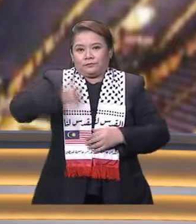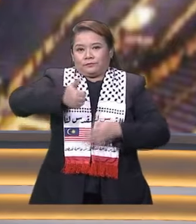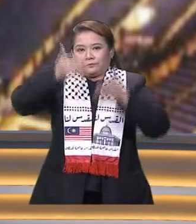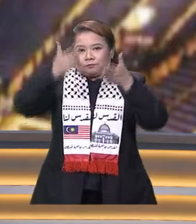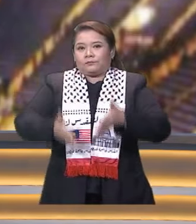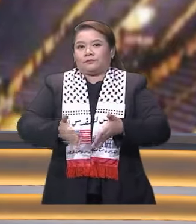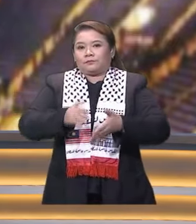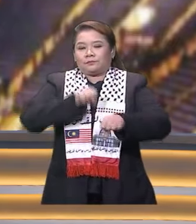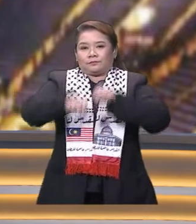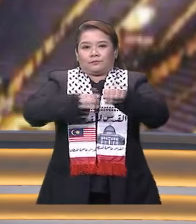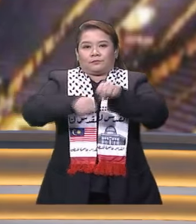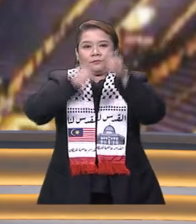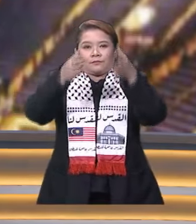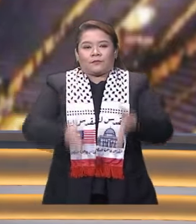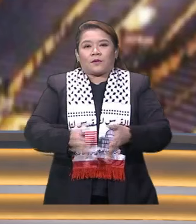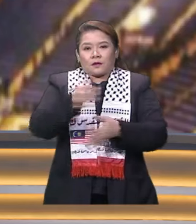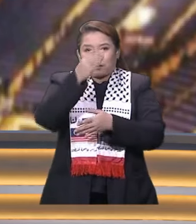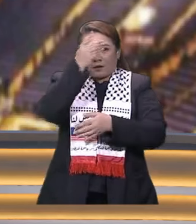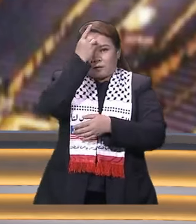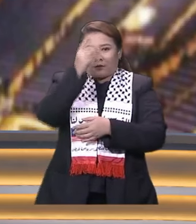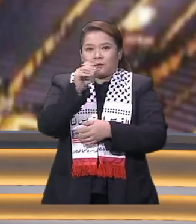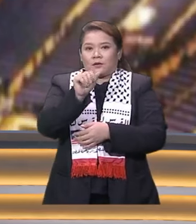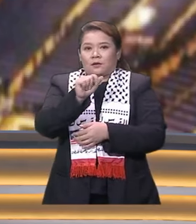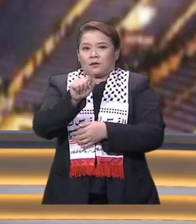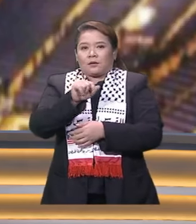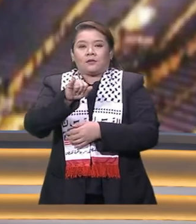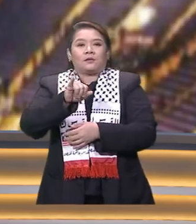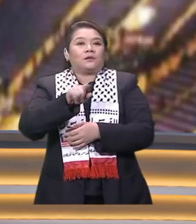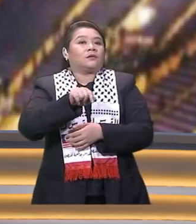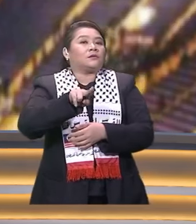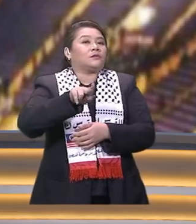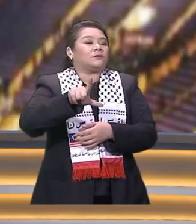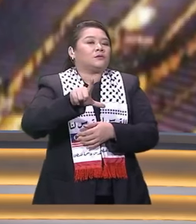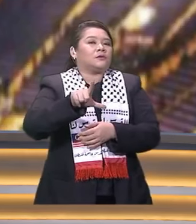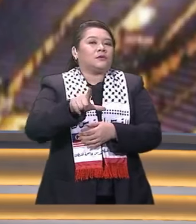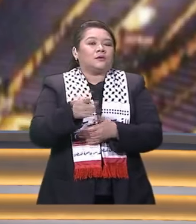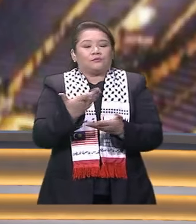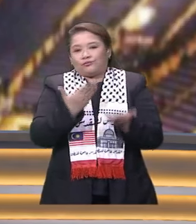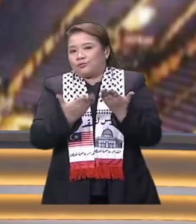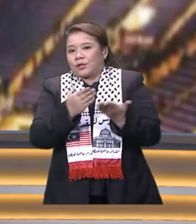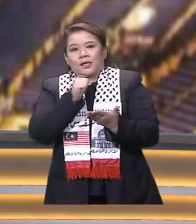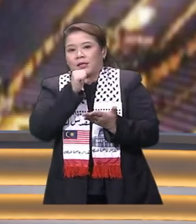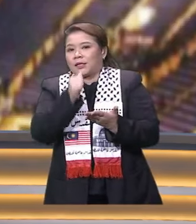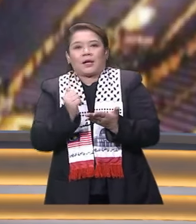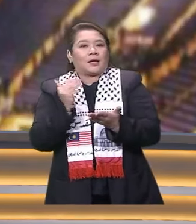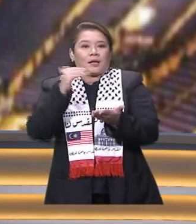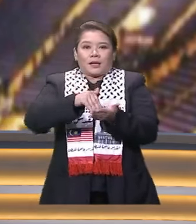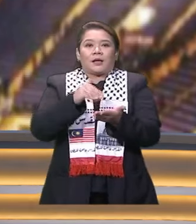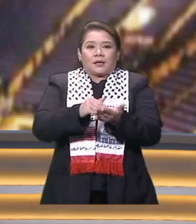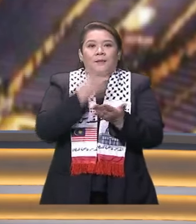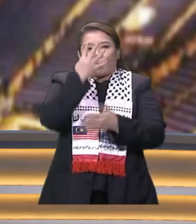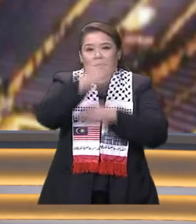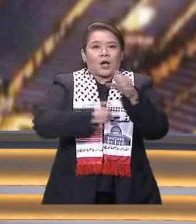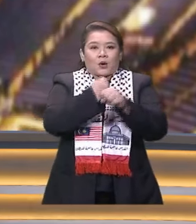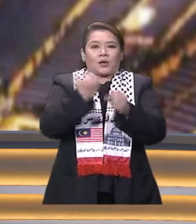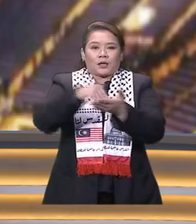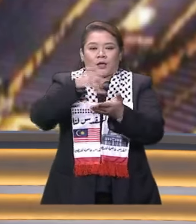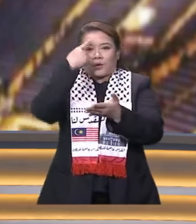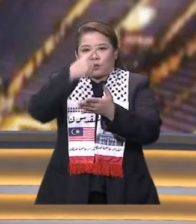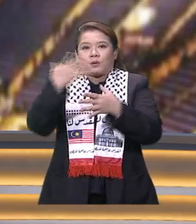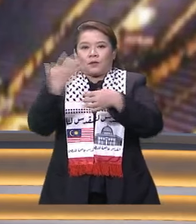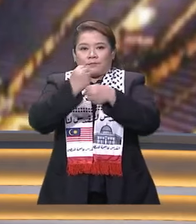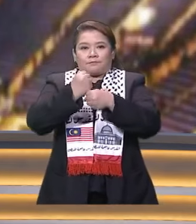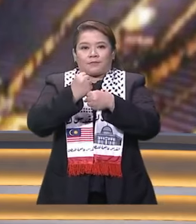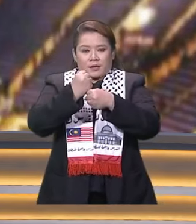Jaguh berbasikal trek negara Dato' Azizul Hasni Awang mungkin tidak akan meneruskan tempoh 4 tahun lagi untuk menebus impian